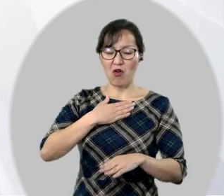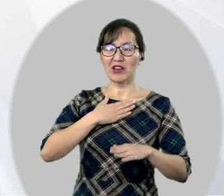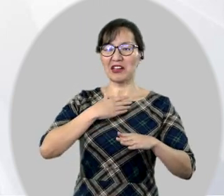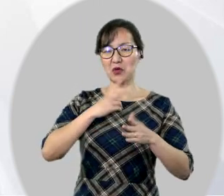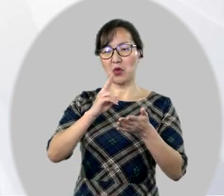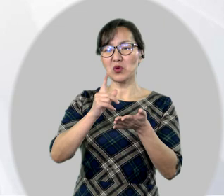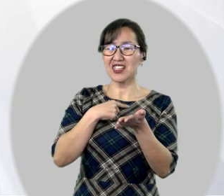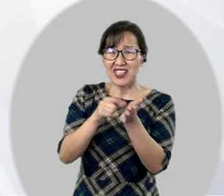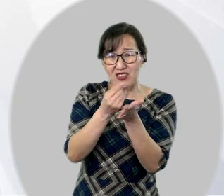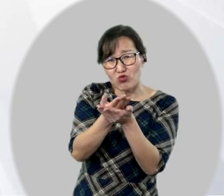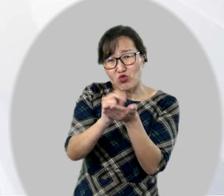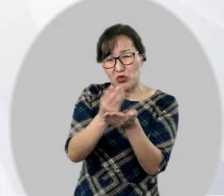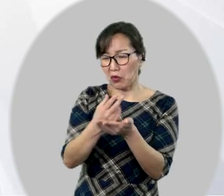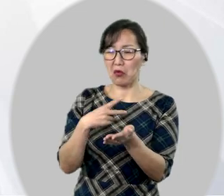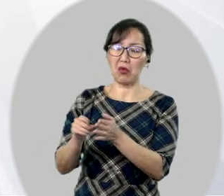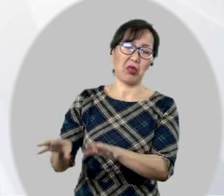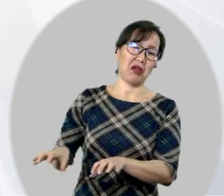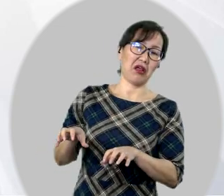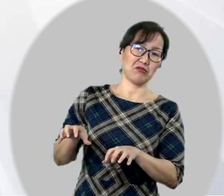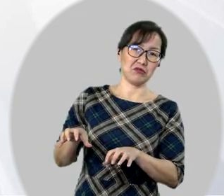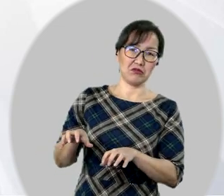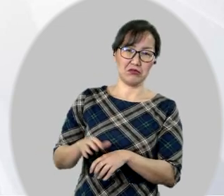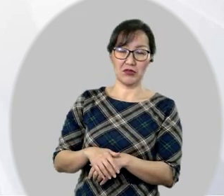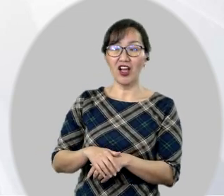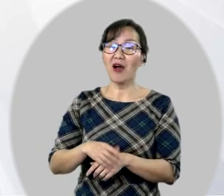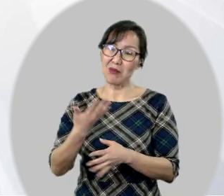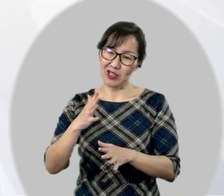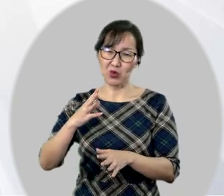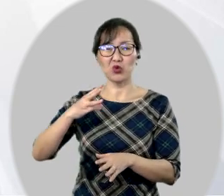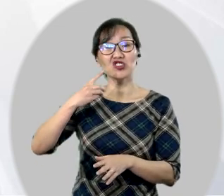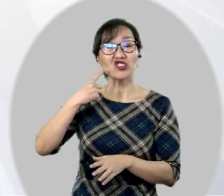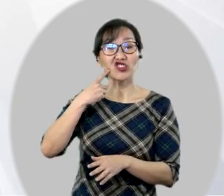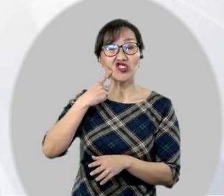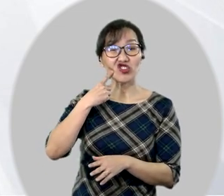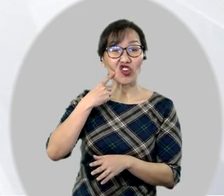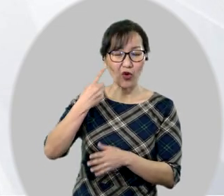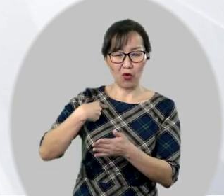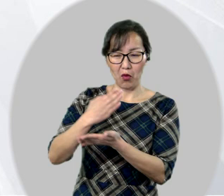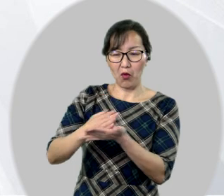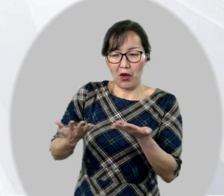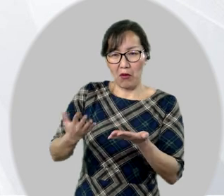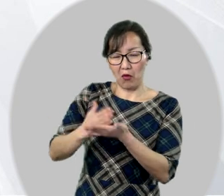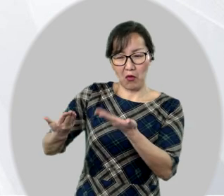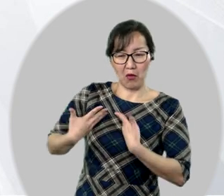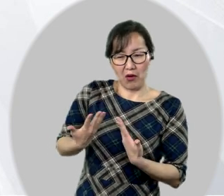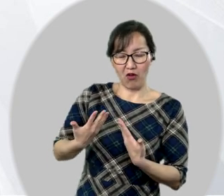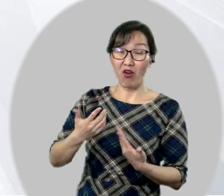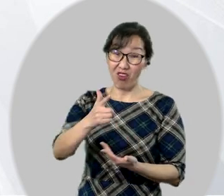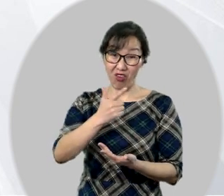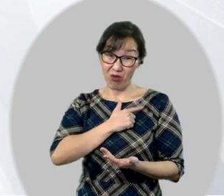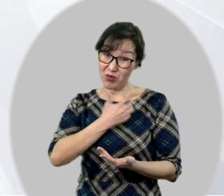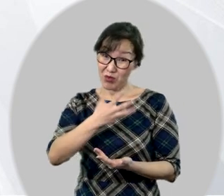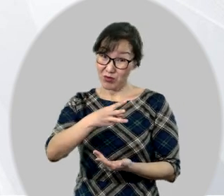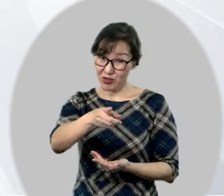байнаа найдзийг хамалсан байж маагдагүй. Чихэрэээ ч хуваалсан байж маагдагүй. Чи дэрээг